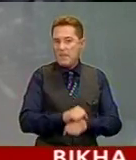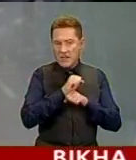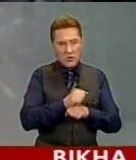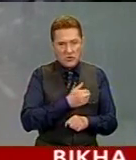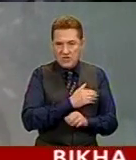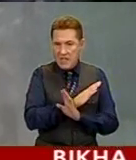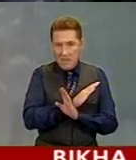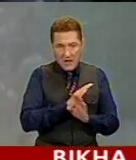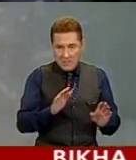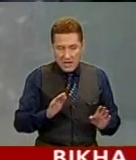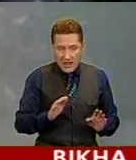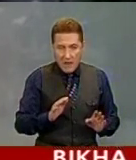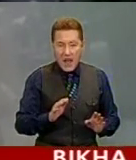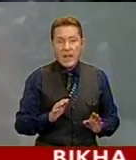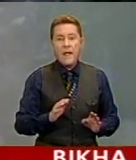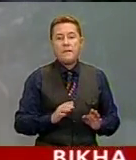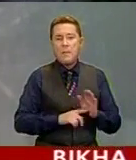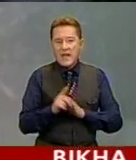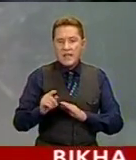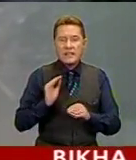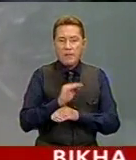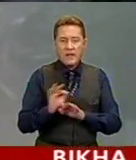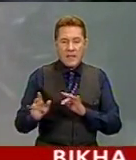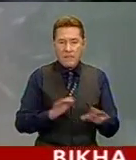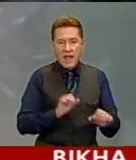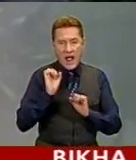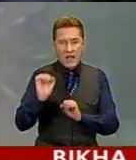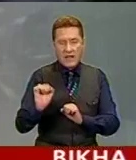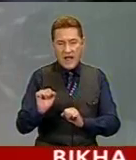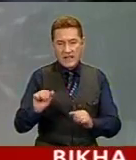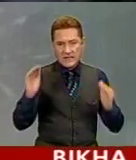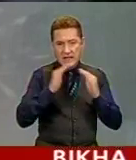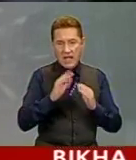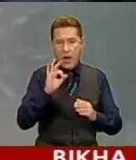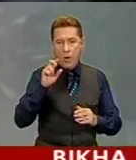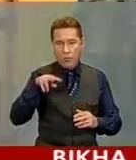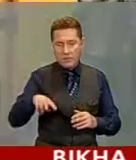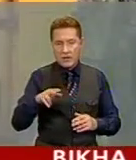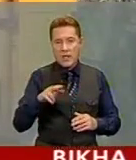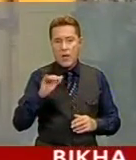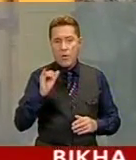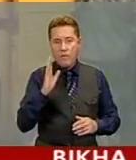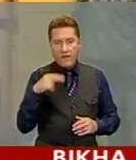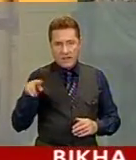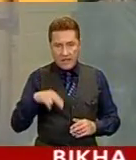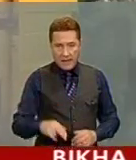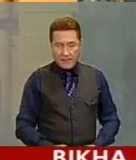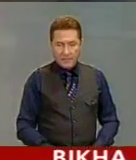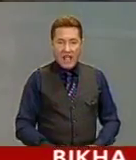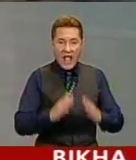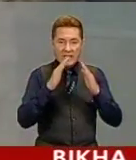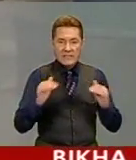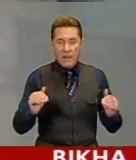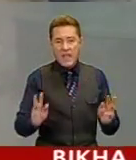Прийняті, звісно, дополнительні міри по охрані здання облвд і органів в місті. Із наметом